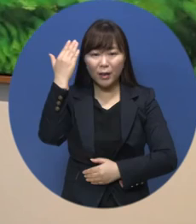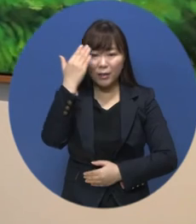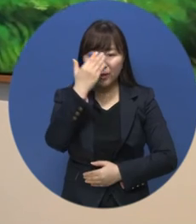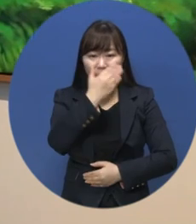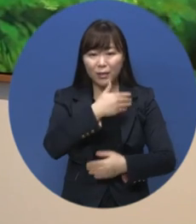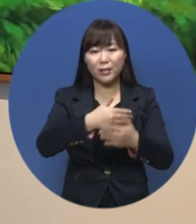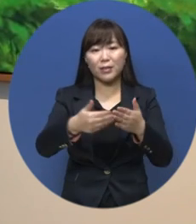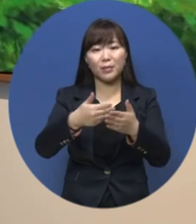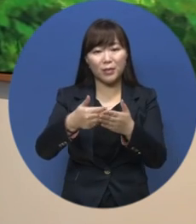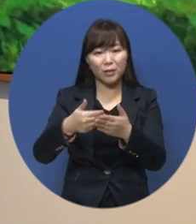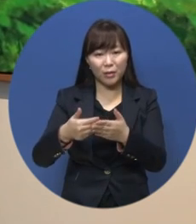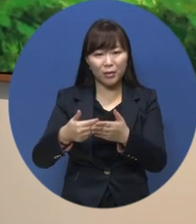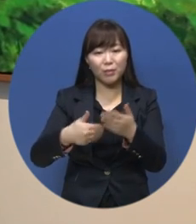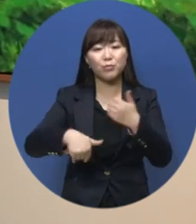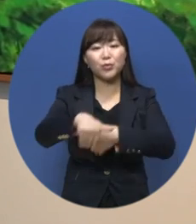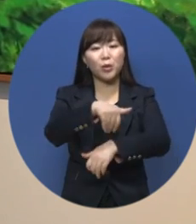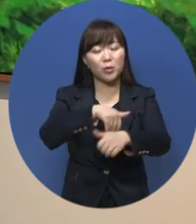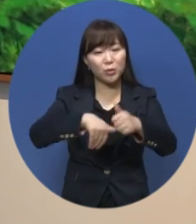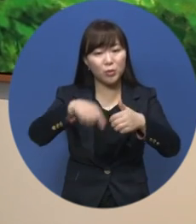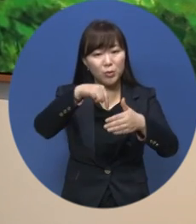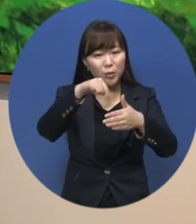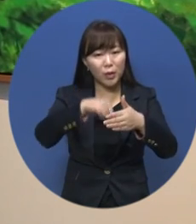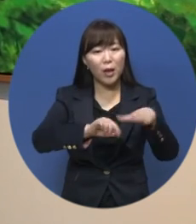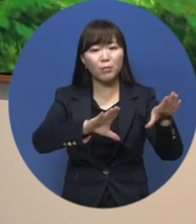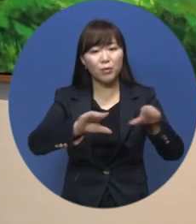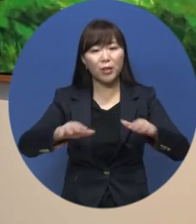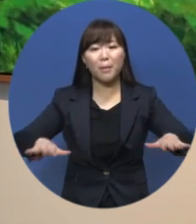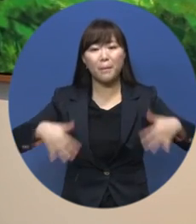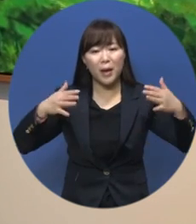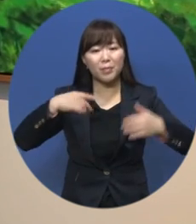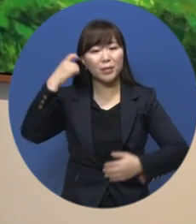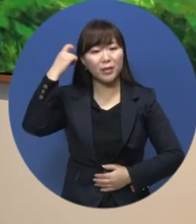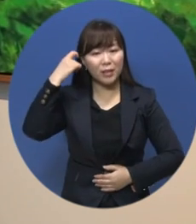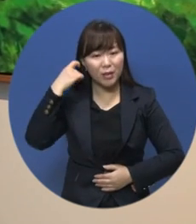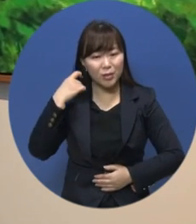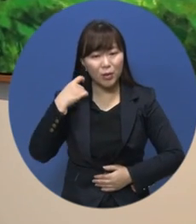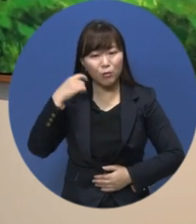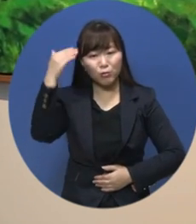투명한 작품들은 풍경 속에 부드러운 바람결을 느끼게 해